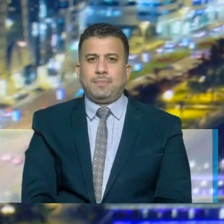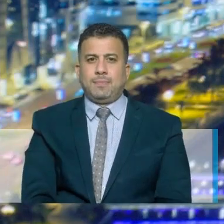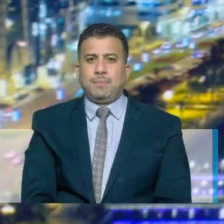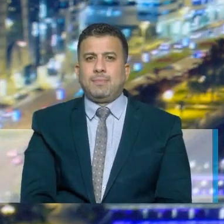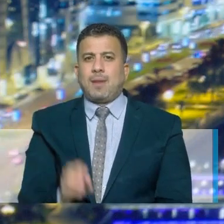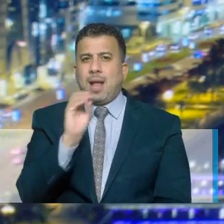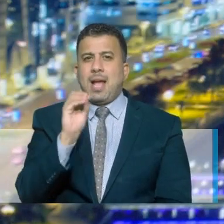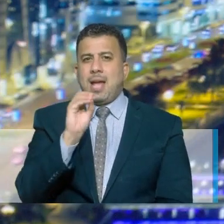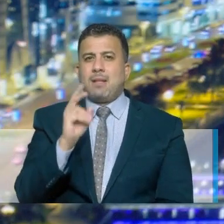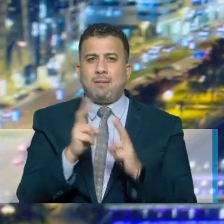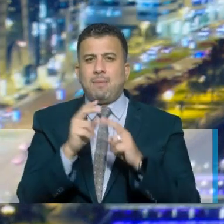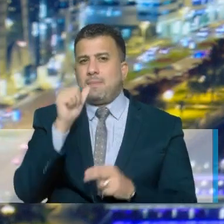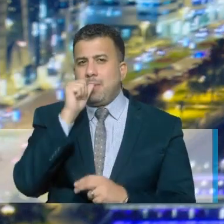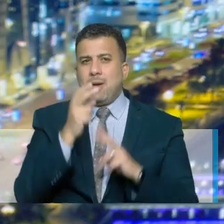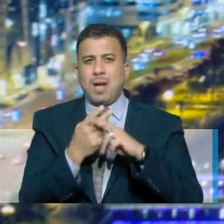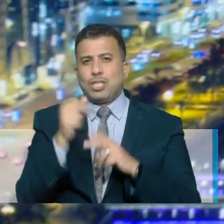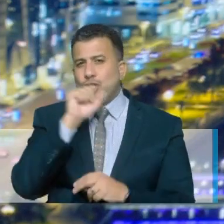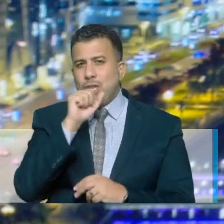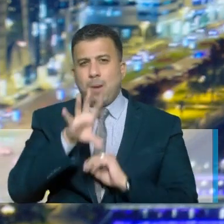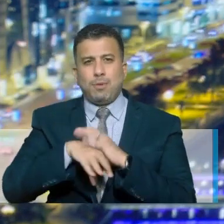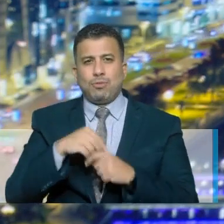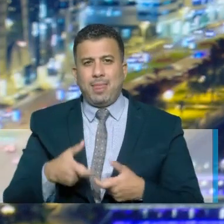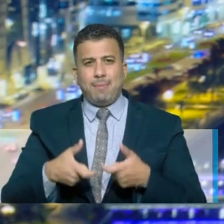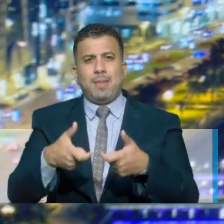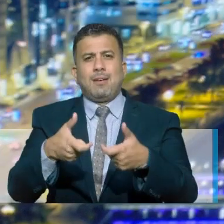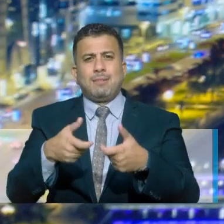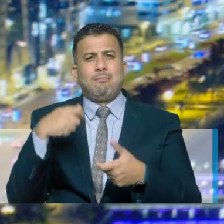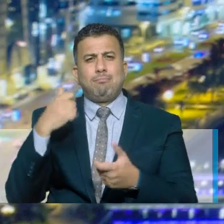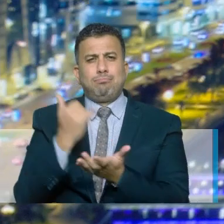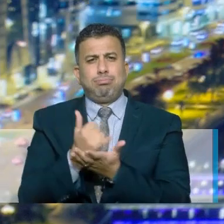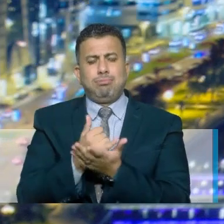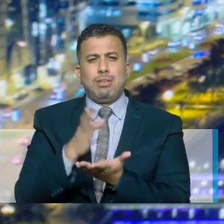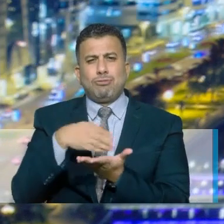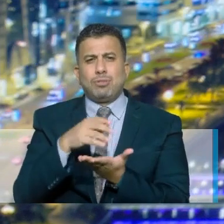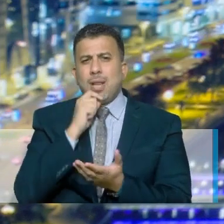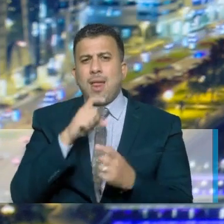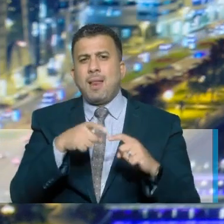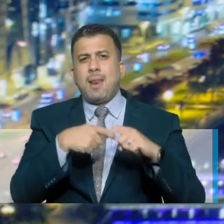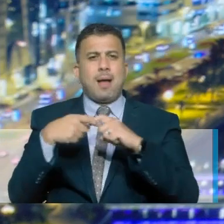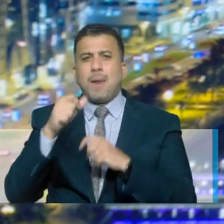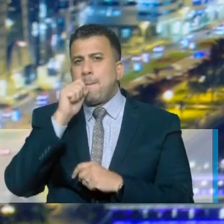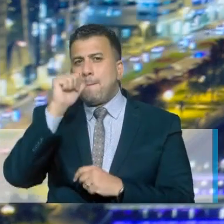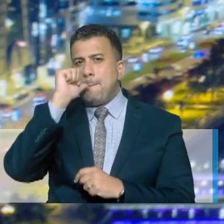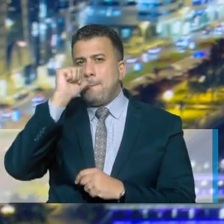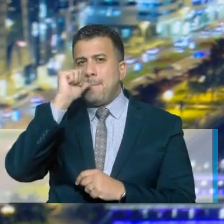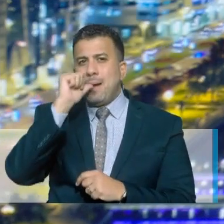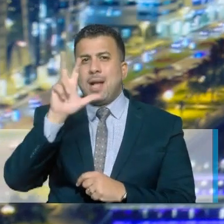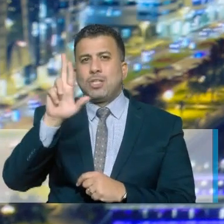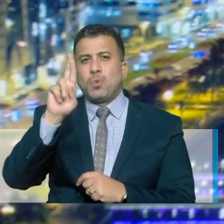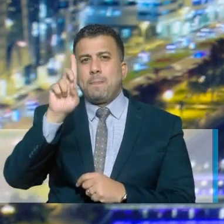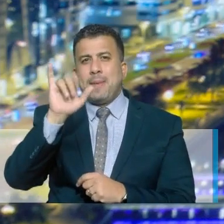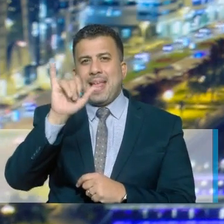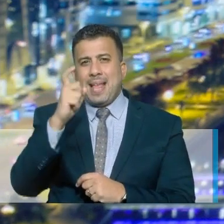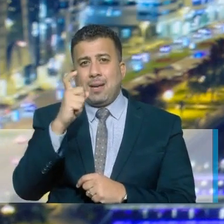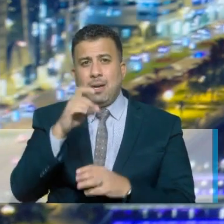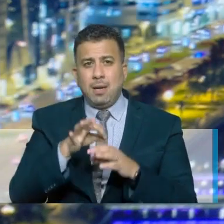انجزت هيئه كهرباء ومياه وغازه شارقه مشروعه تمديد خط رئيسي استراتيجي لنقل المياه من محطه